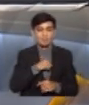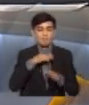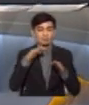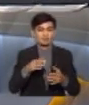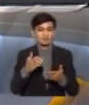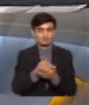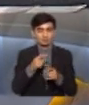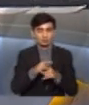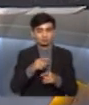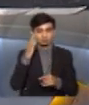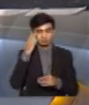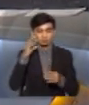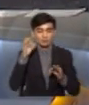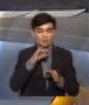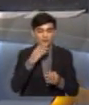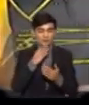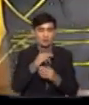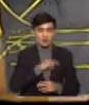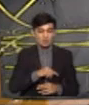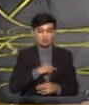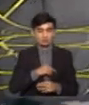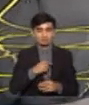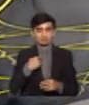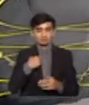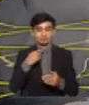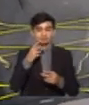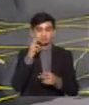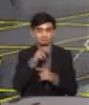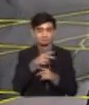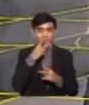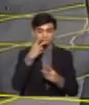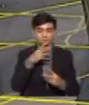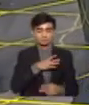алуды мақсат еткен шығармашылық ұжымның жұмыс барысын біздің тілшілер көріп келген еді.